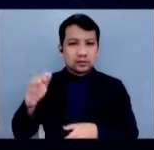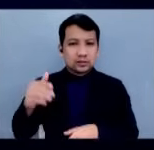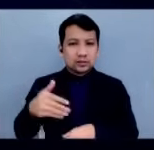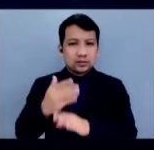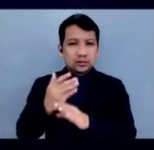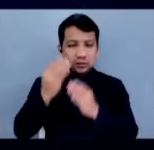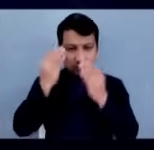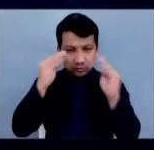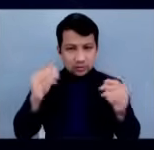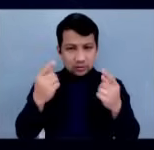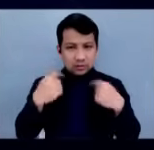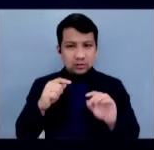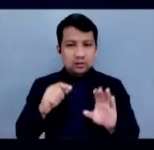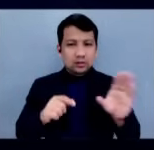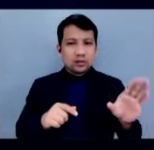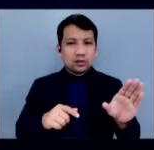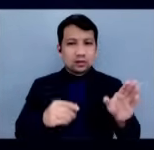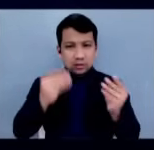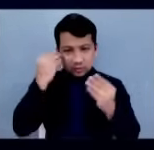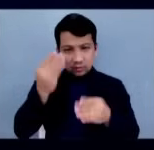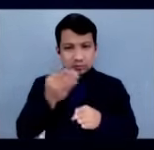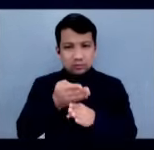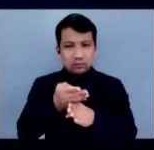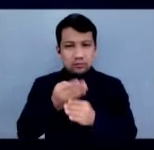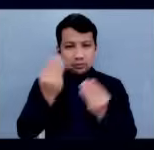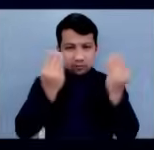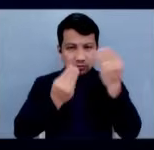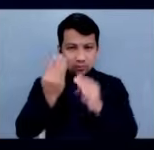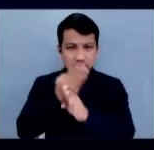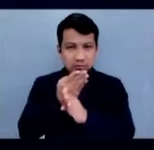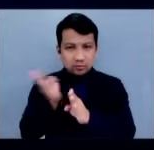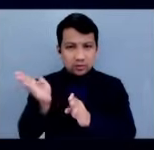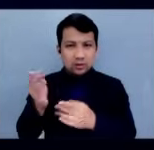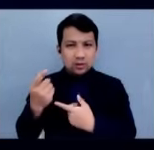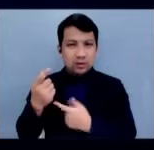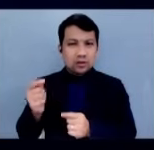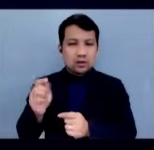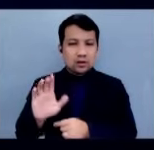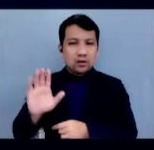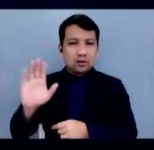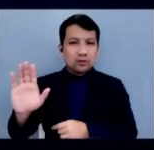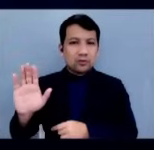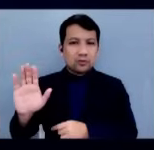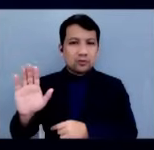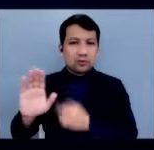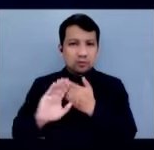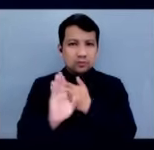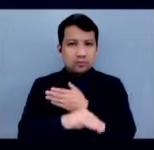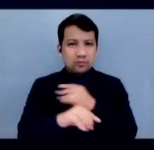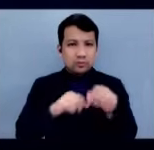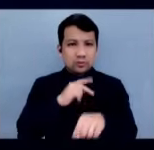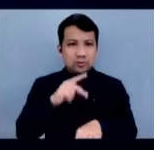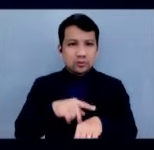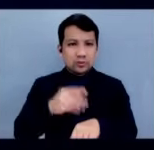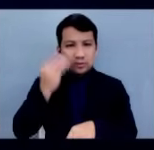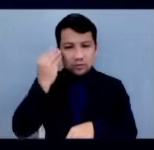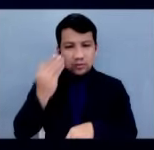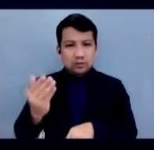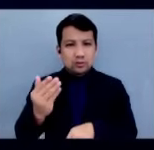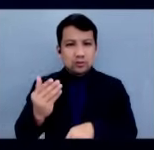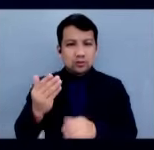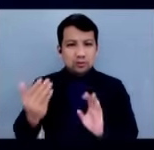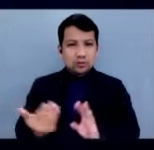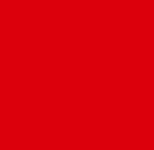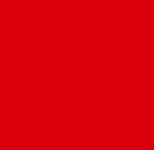lang ng kampo ni Teves na lituhin ang publiko. Tiwala pa rin daw siyang mapauuwi sa bansa si Teves para harapin ang